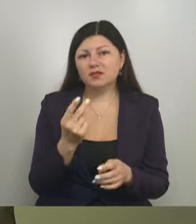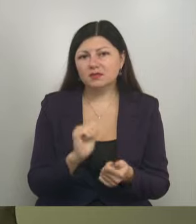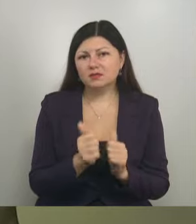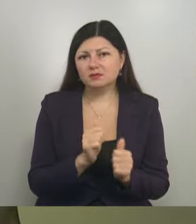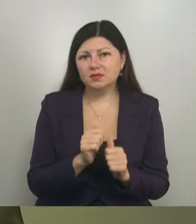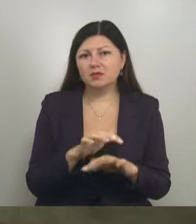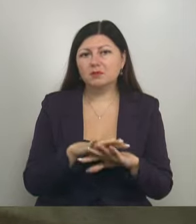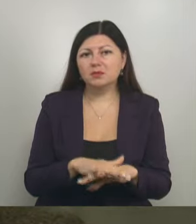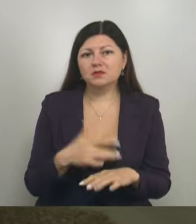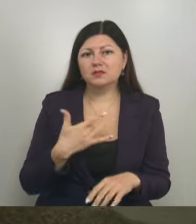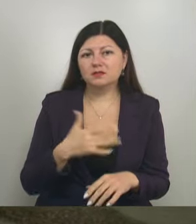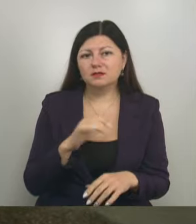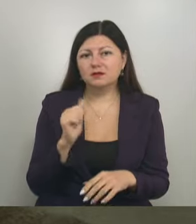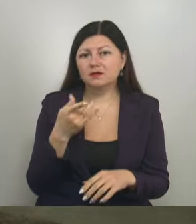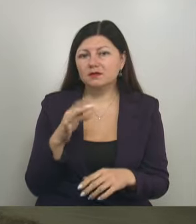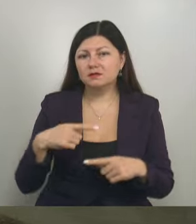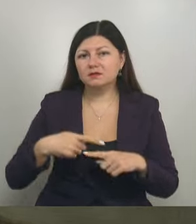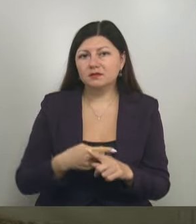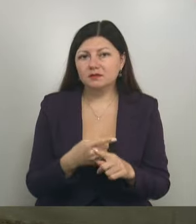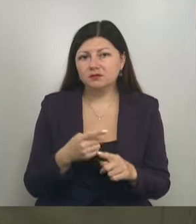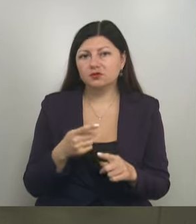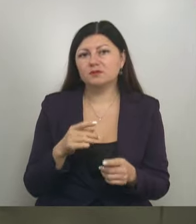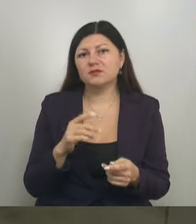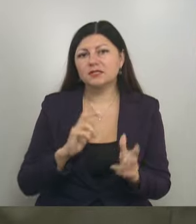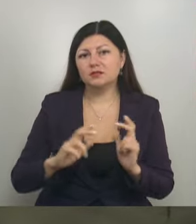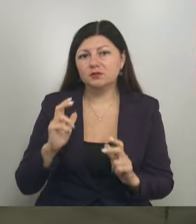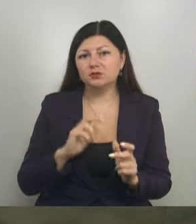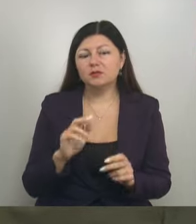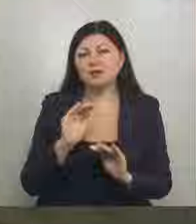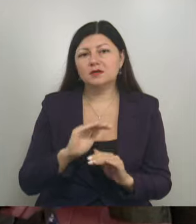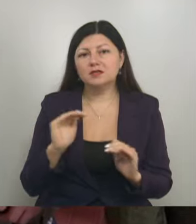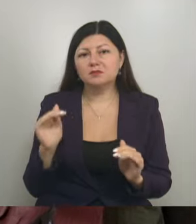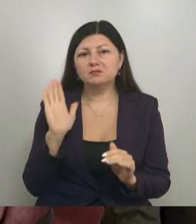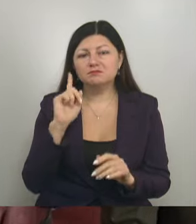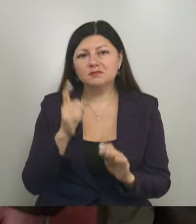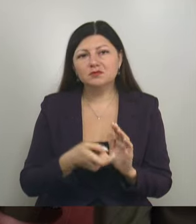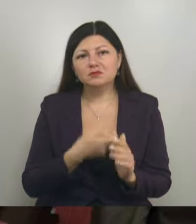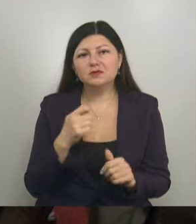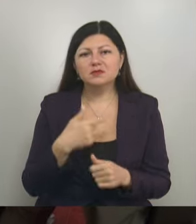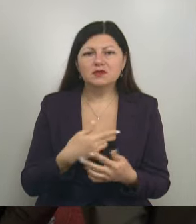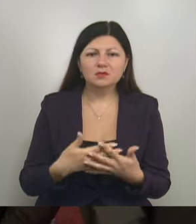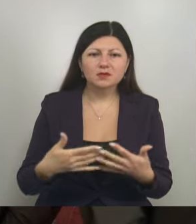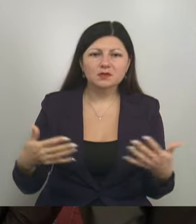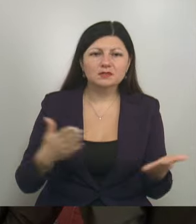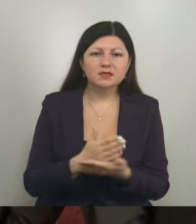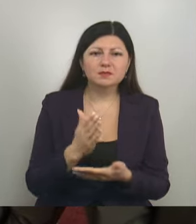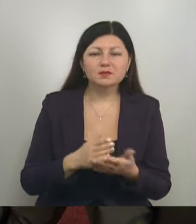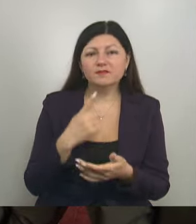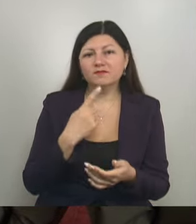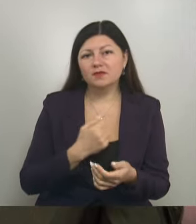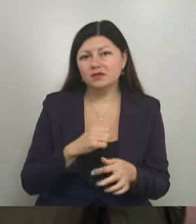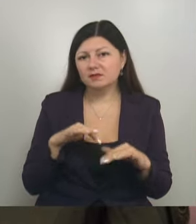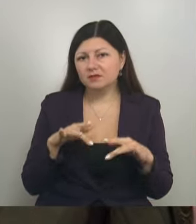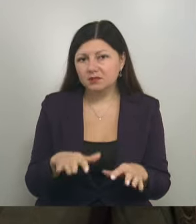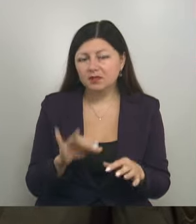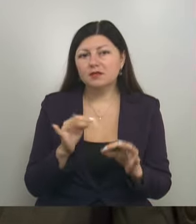На базе Ракитянского агротехнологического техникума ребятам-новобранцам предстоит узнать о самых разных направлениях военного дела.